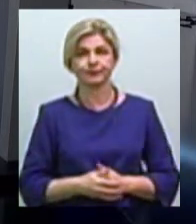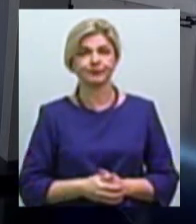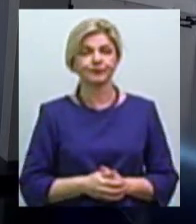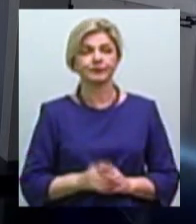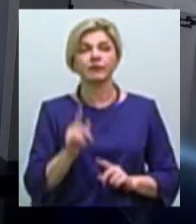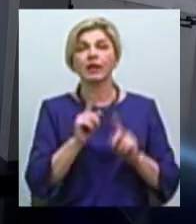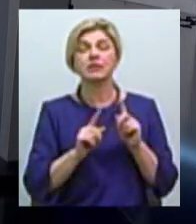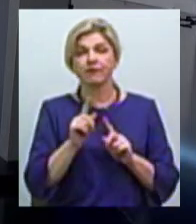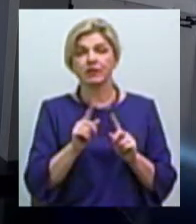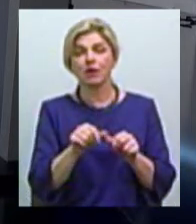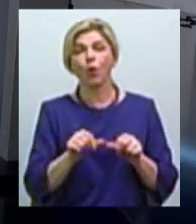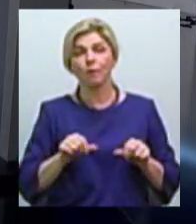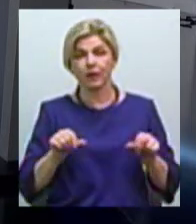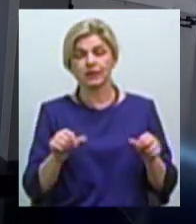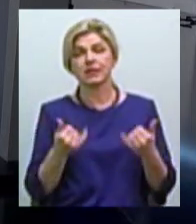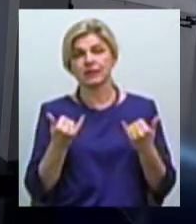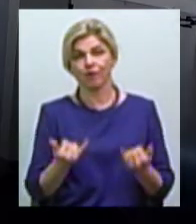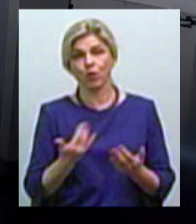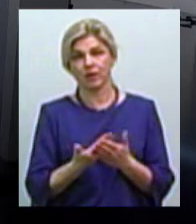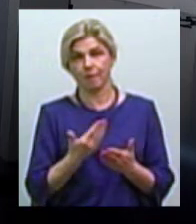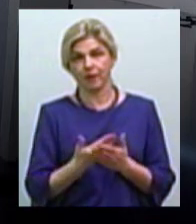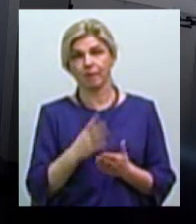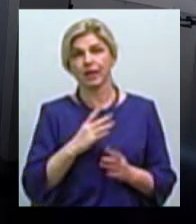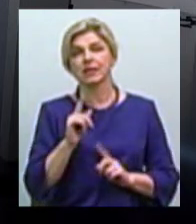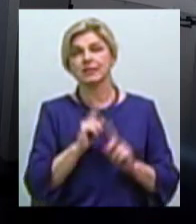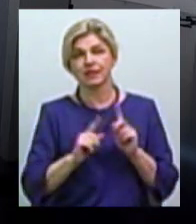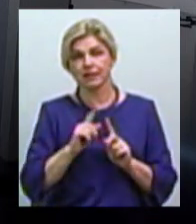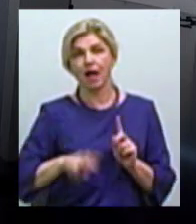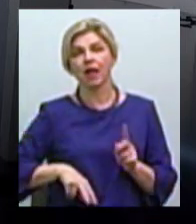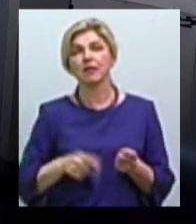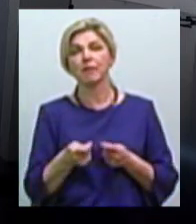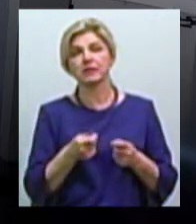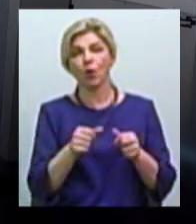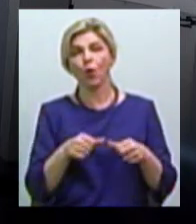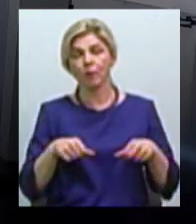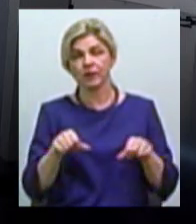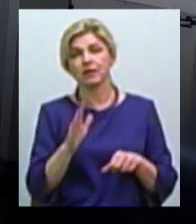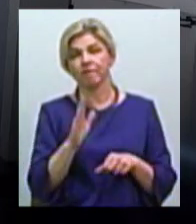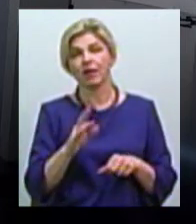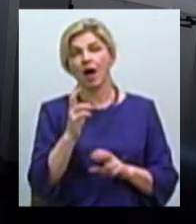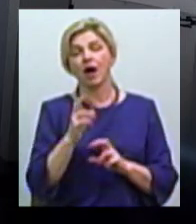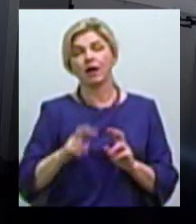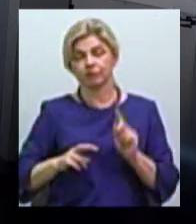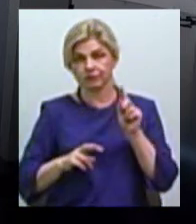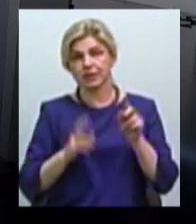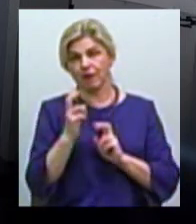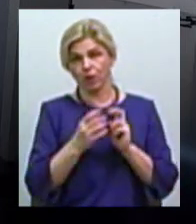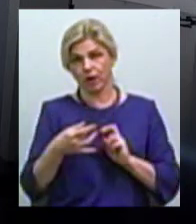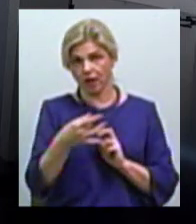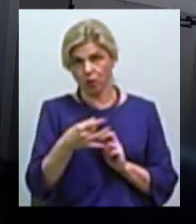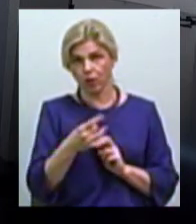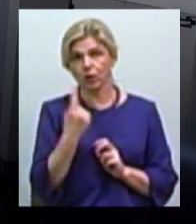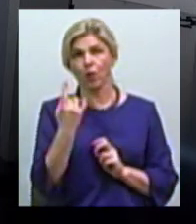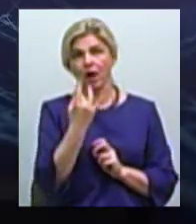Засідання адміністративної комісії, от сьогодні, наприклад, було засідання адміністративної комісії в адміністрації Заводського району. Відбувається один раз